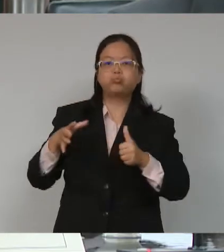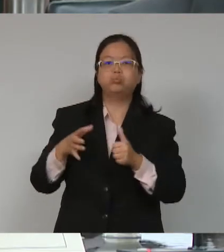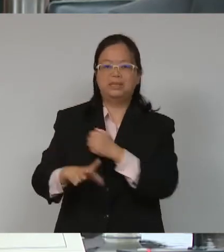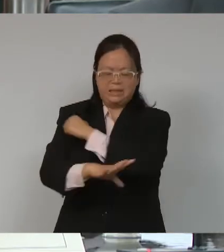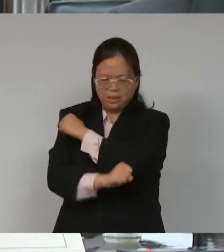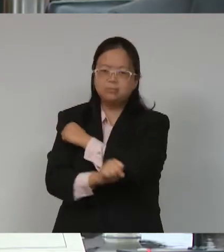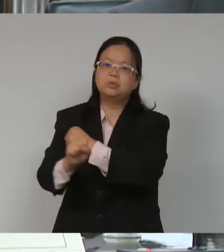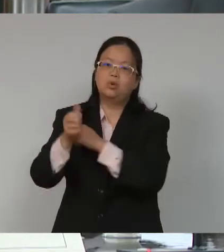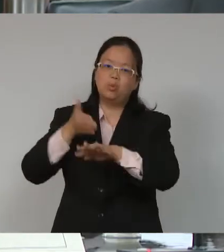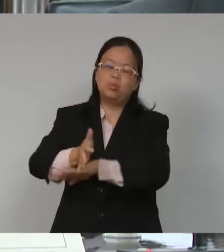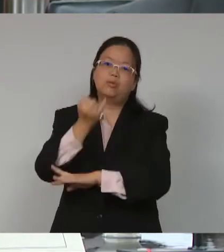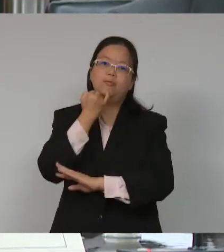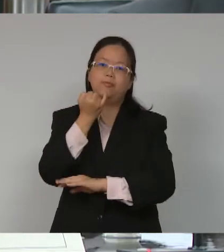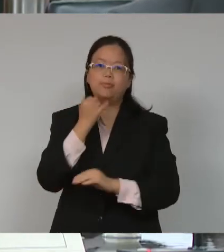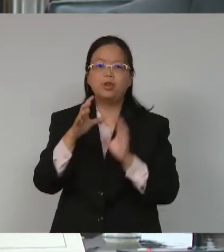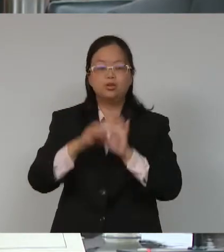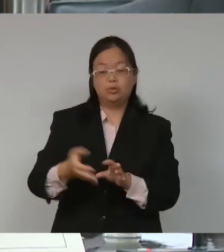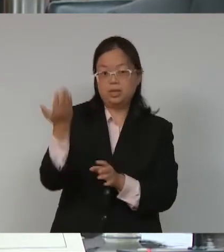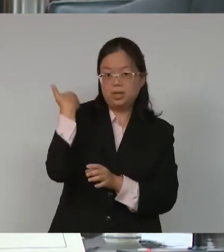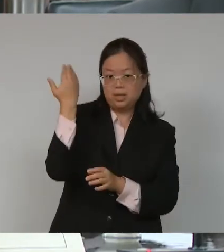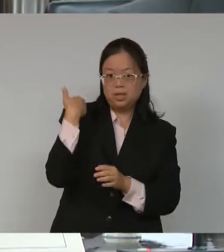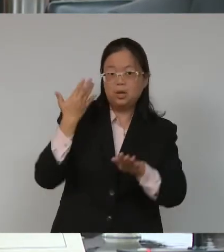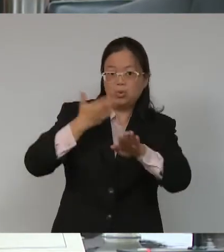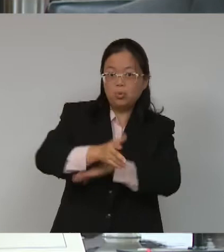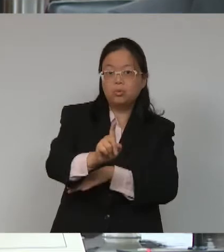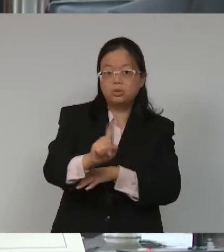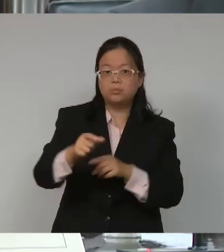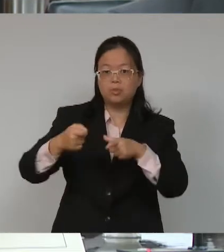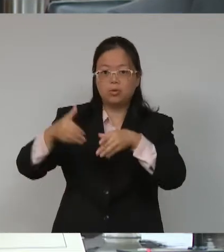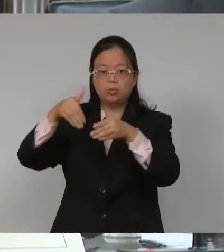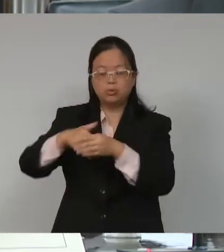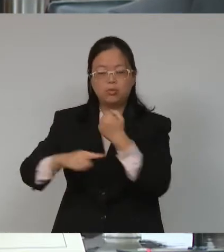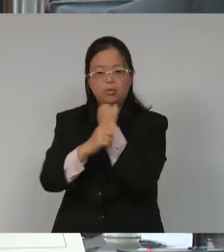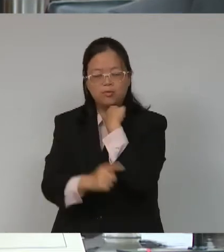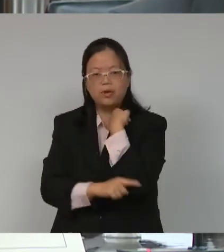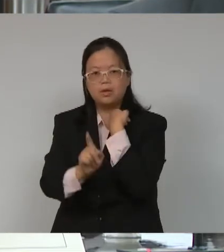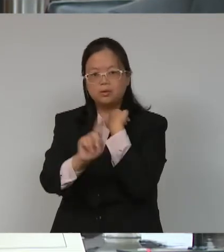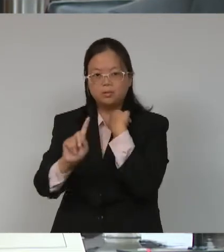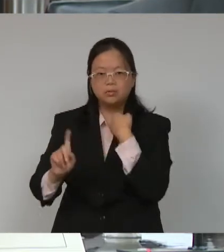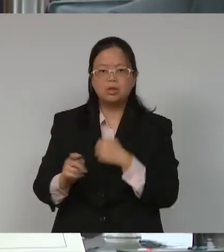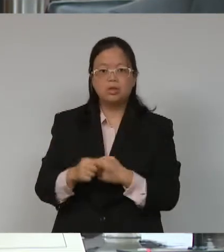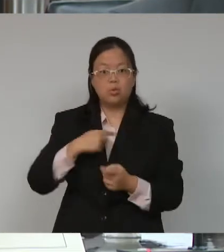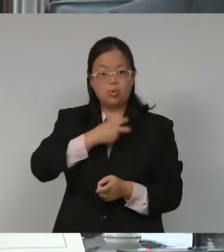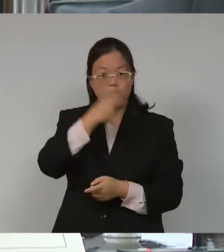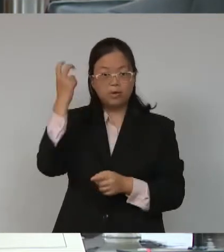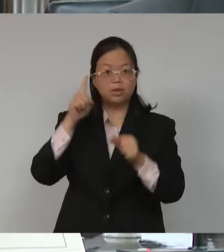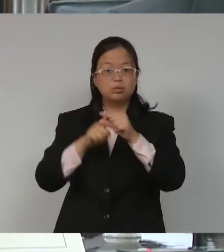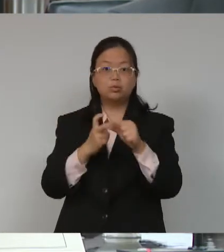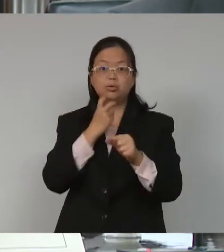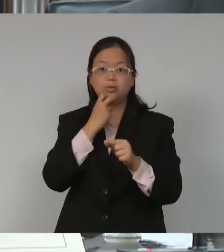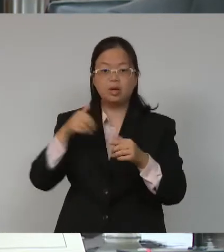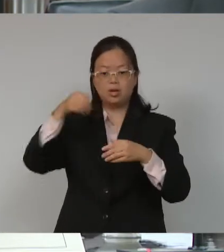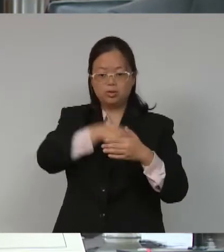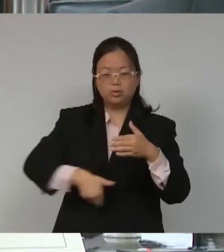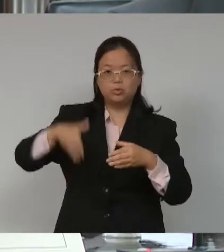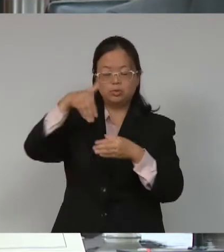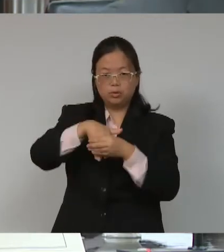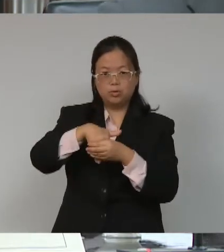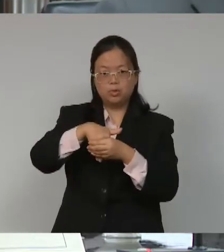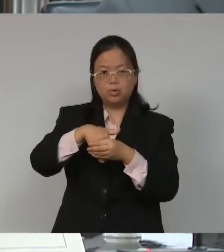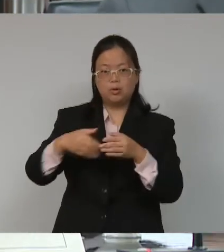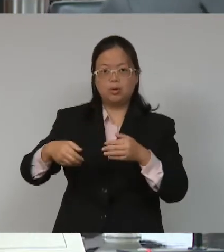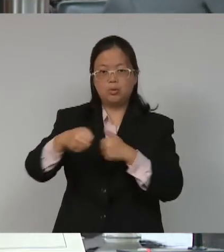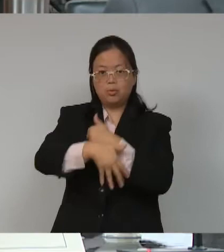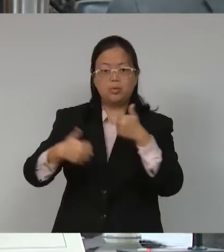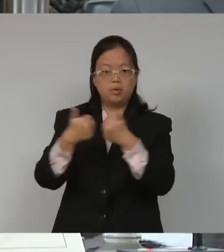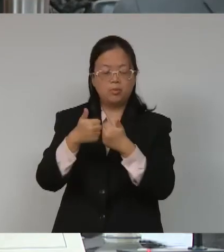过的不管是过往的公投法或者是修正的公投法的过程当中呢，我们看到中选会主管机关能够否决公